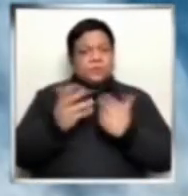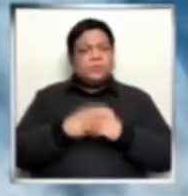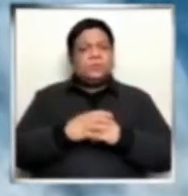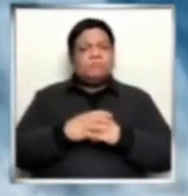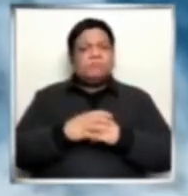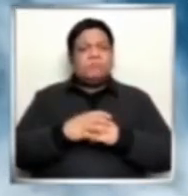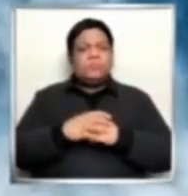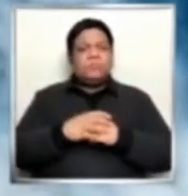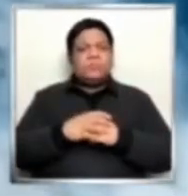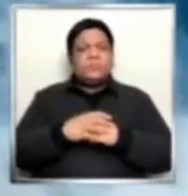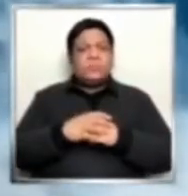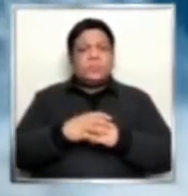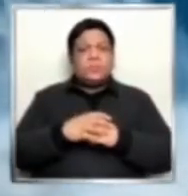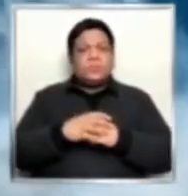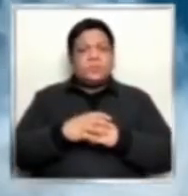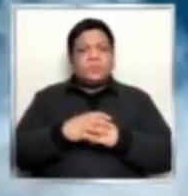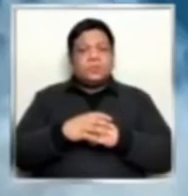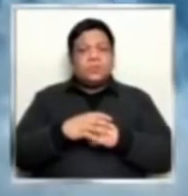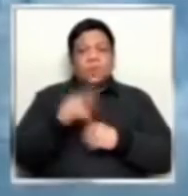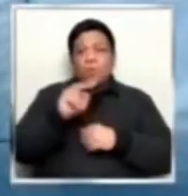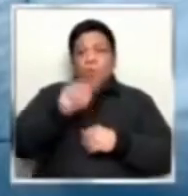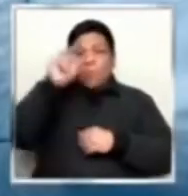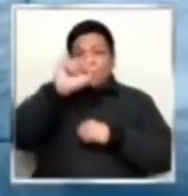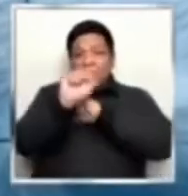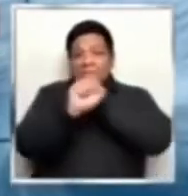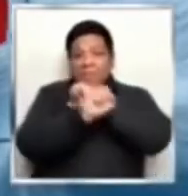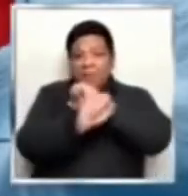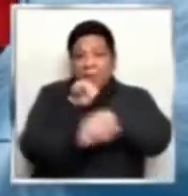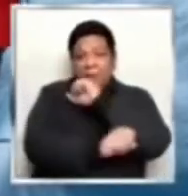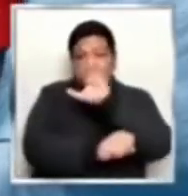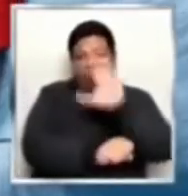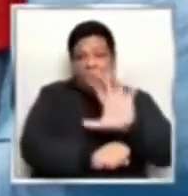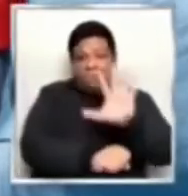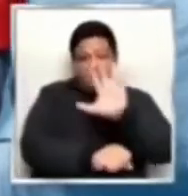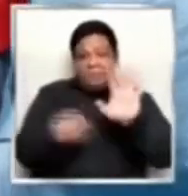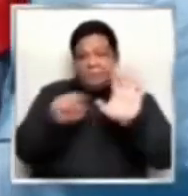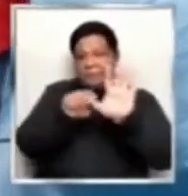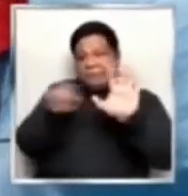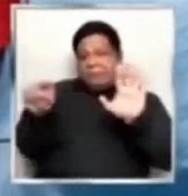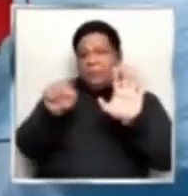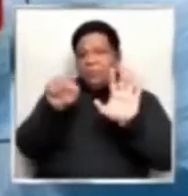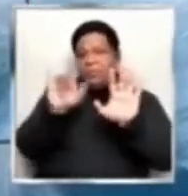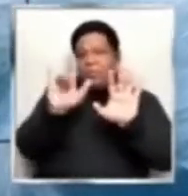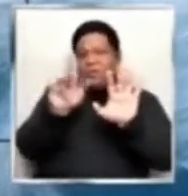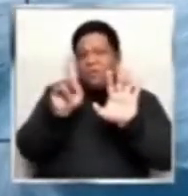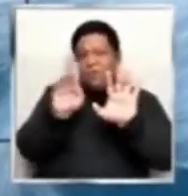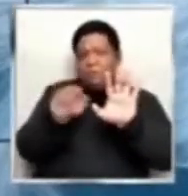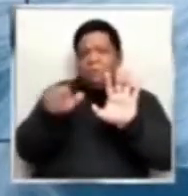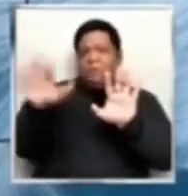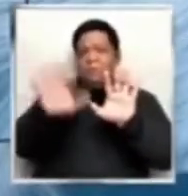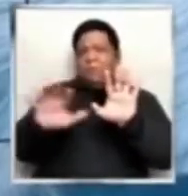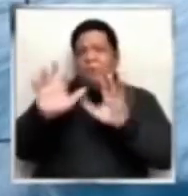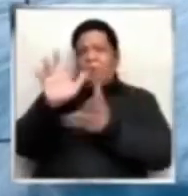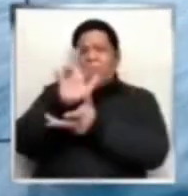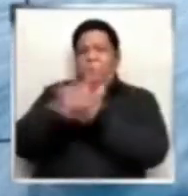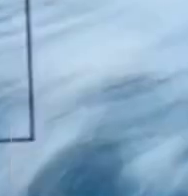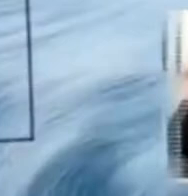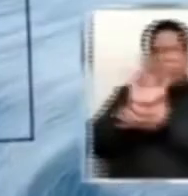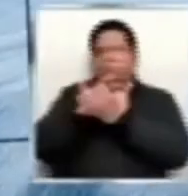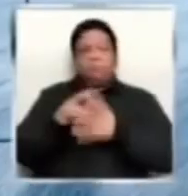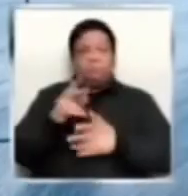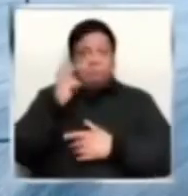ng Katarman, Northern Samar. At sa latest wind map ng Metro Weather, eh, nananatili ng mga kapuso, mababa yung chance ang maging bagyo ito